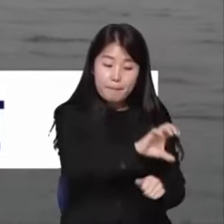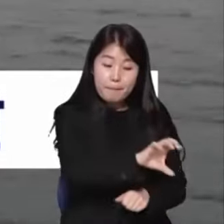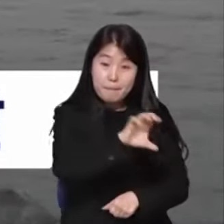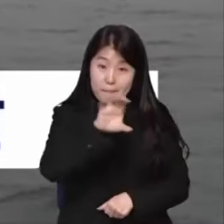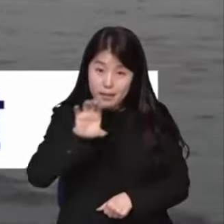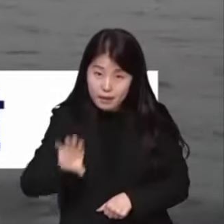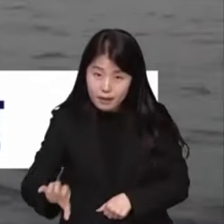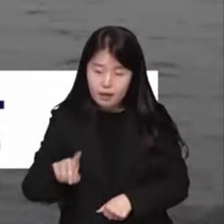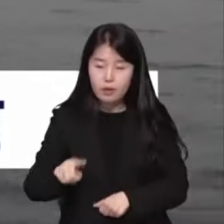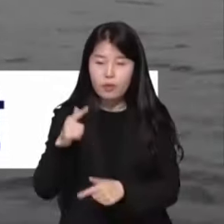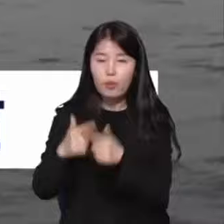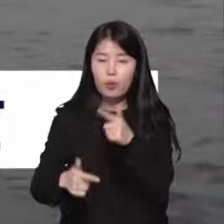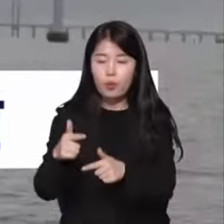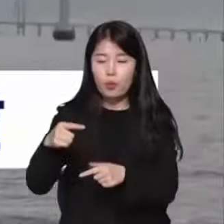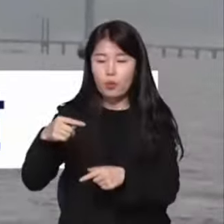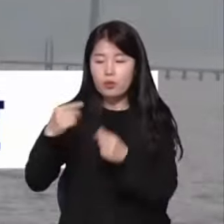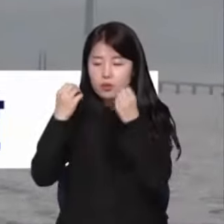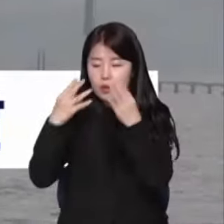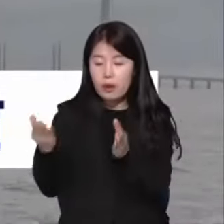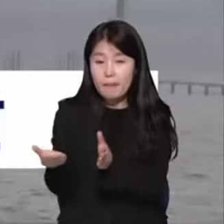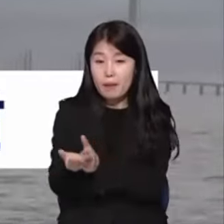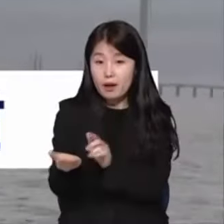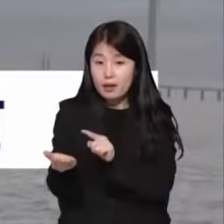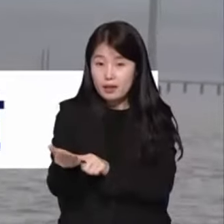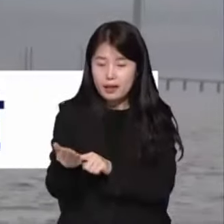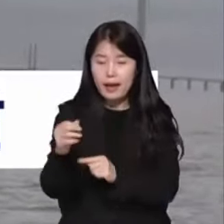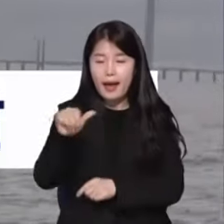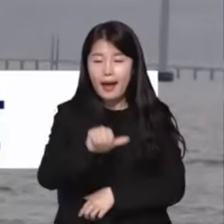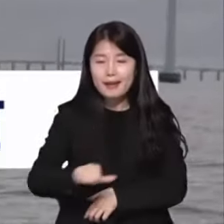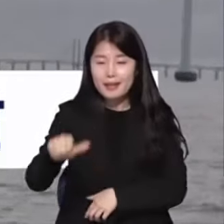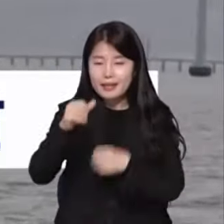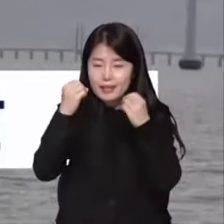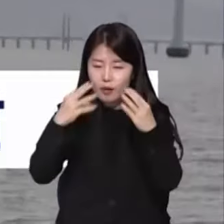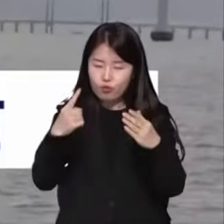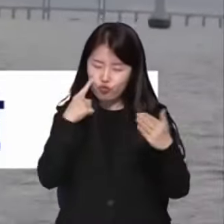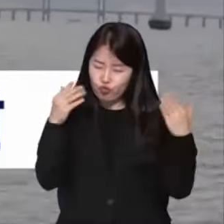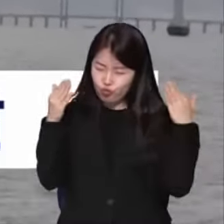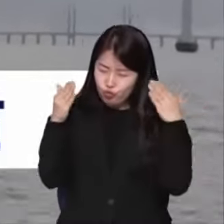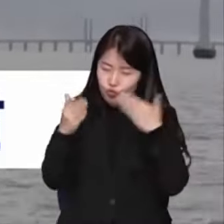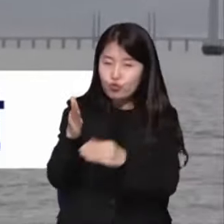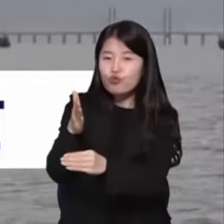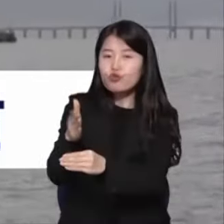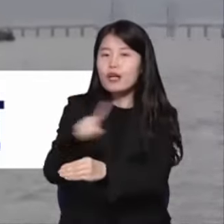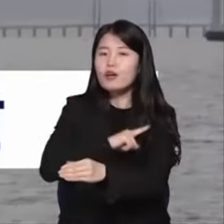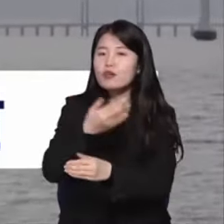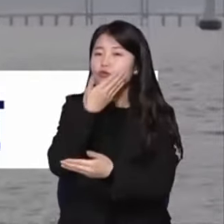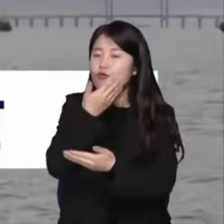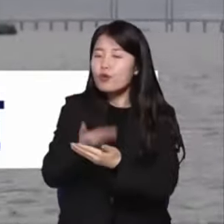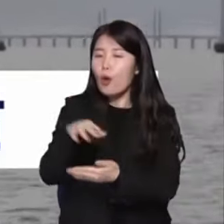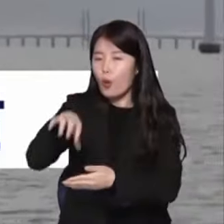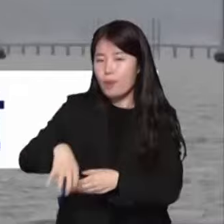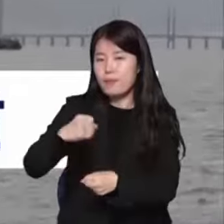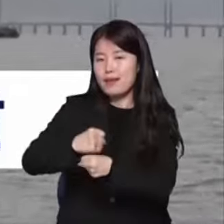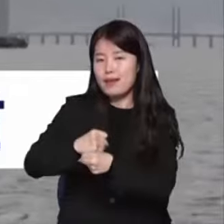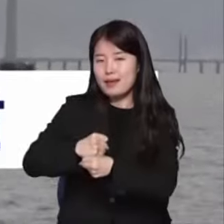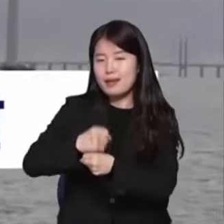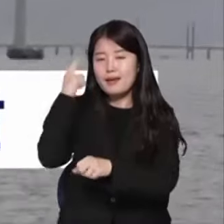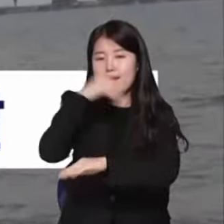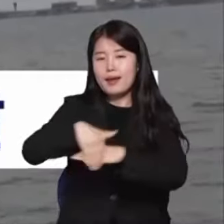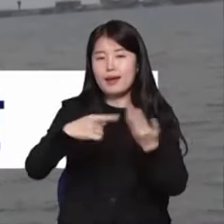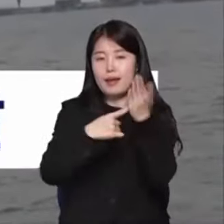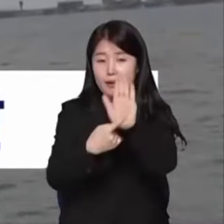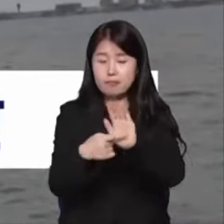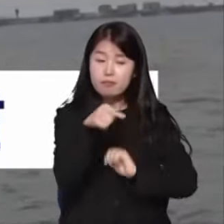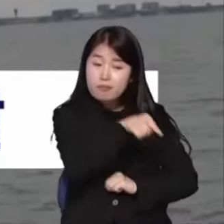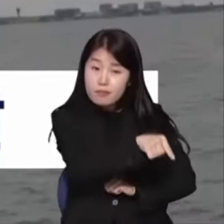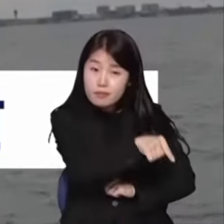삼아 목포 신항을 아시아 태평양 해상풍력의 허브로 조성하겠다고 강조했습니다. 덴마크 최대 항만인